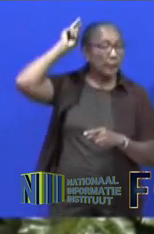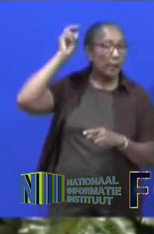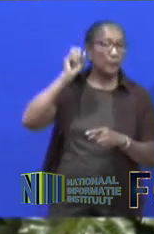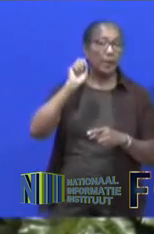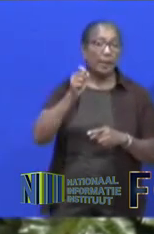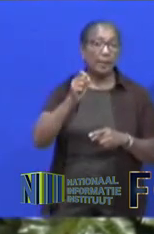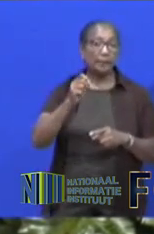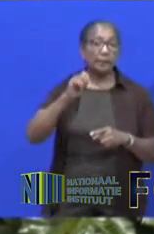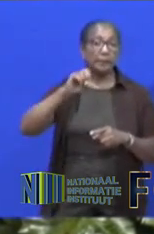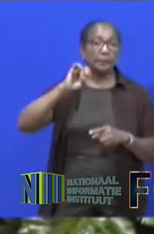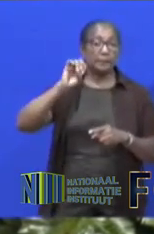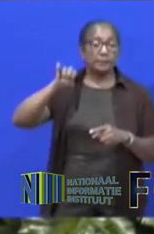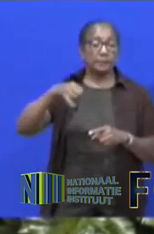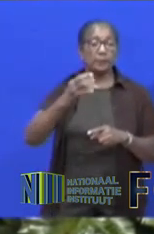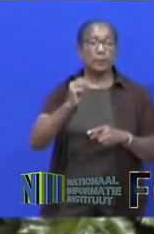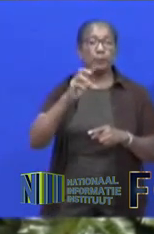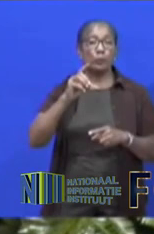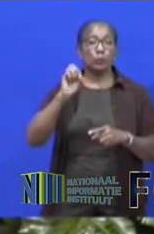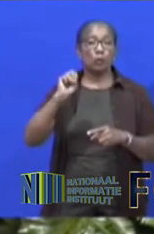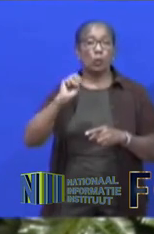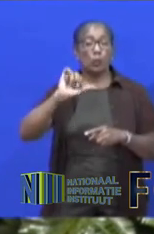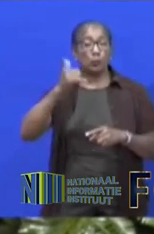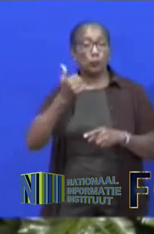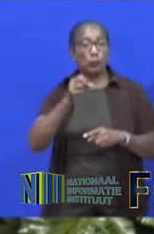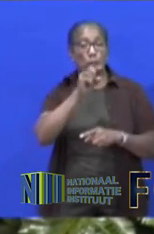konza.suriname@gmail.com. Wederom konza met een z.